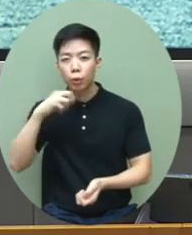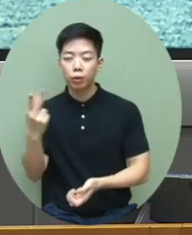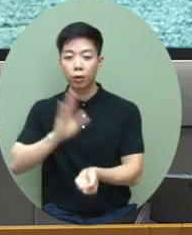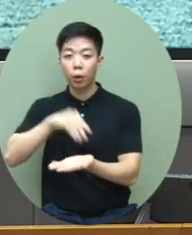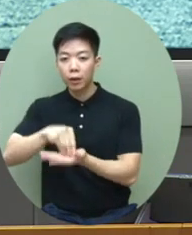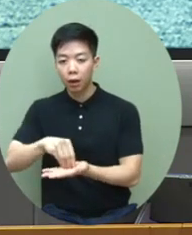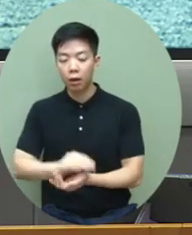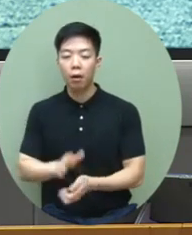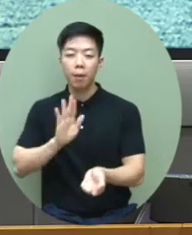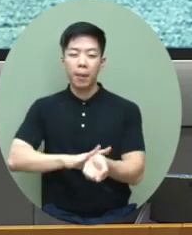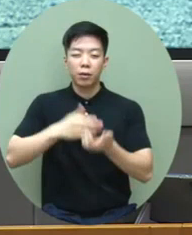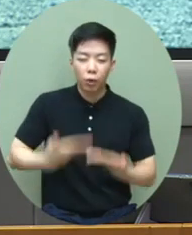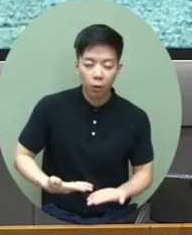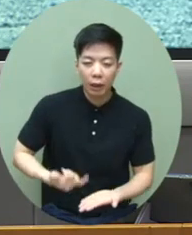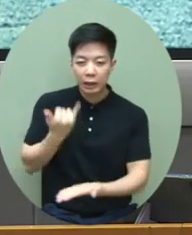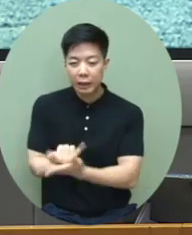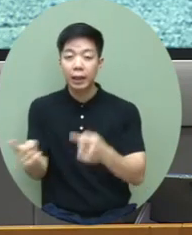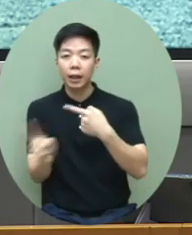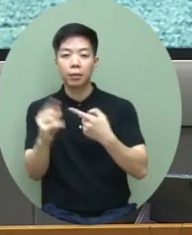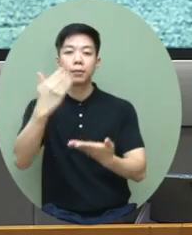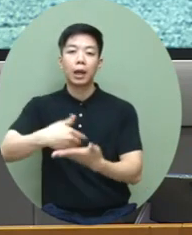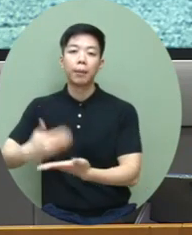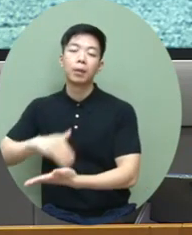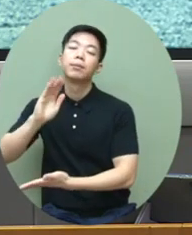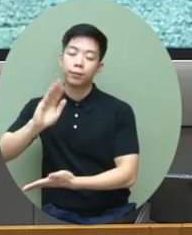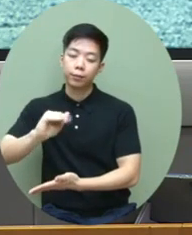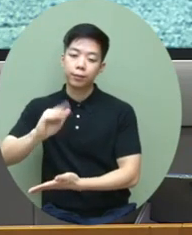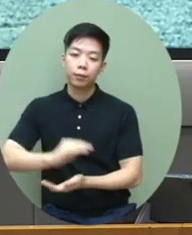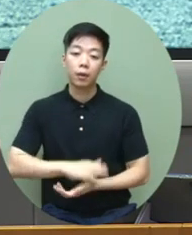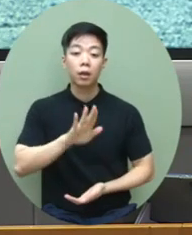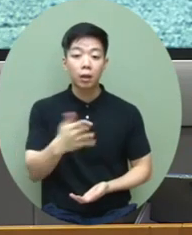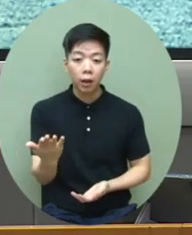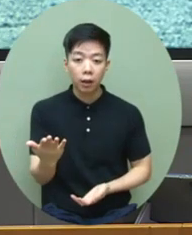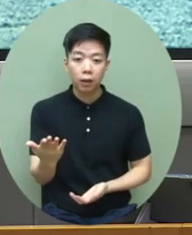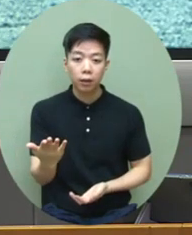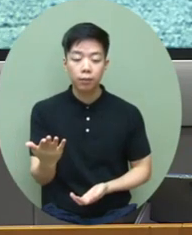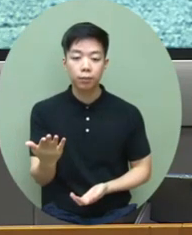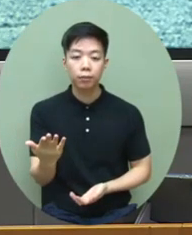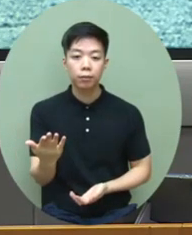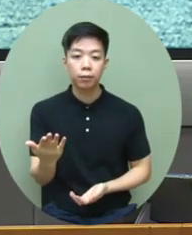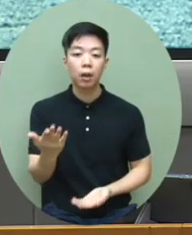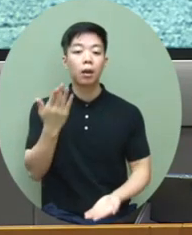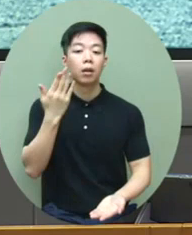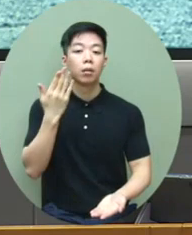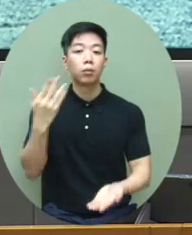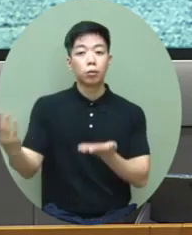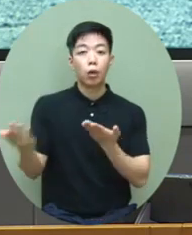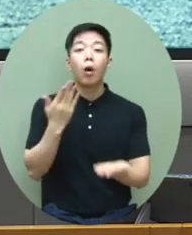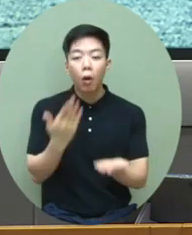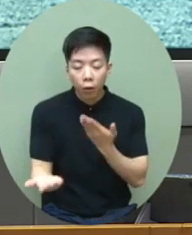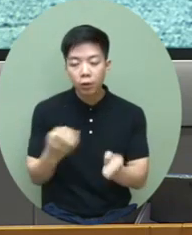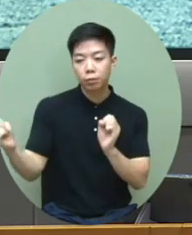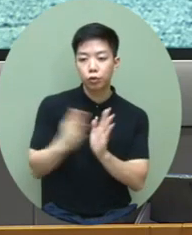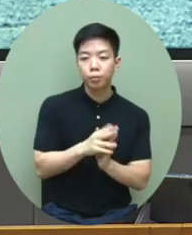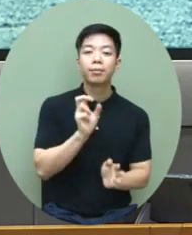咧，就應該會好啲。咁但係真係個傳播。傳染性是不是真的有影響即是可以減低呢？這個就未知之